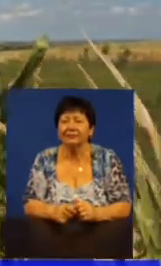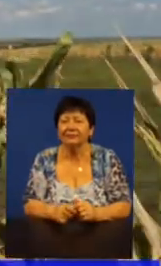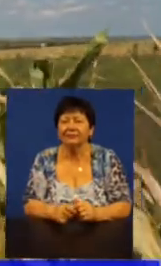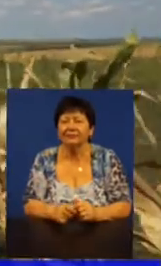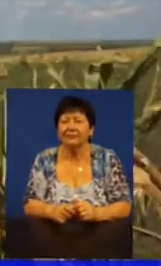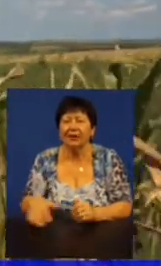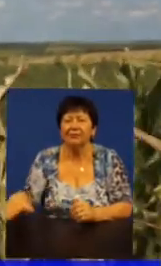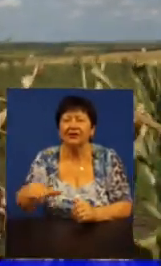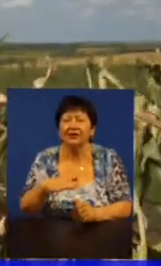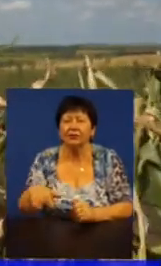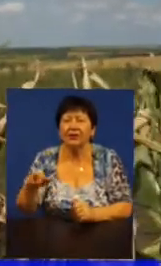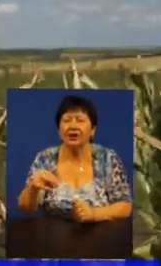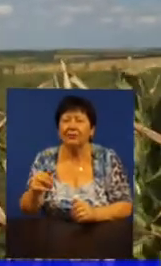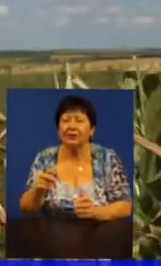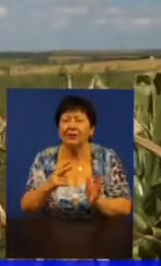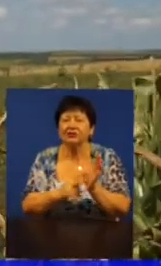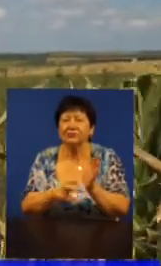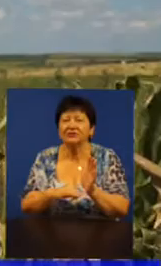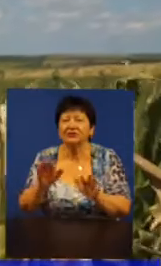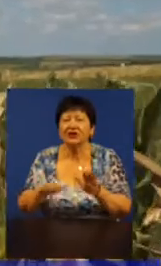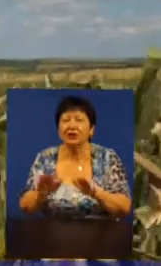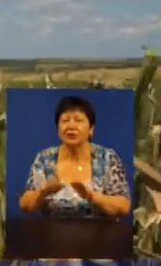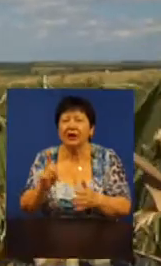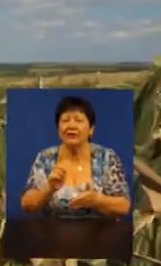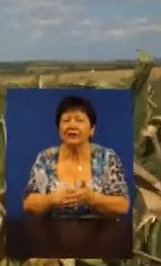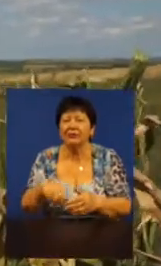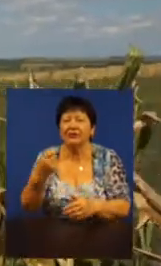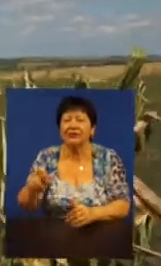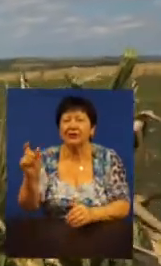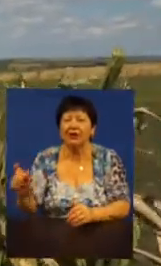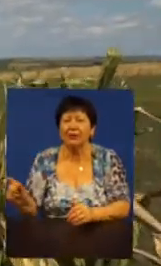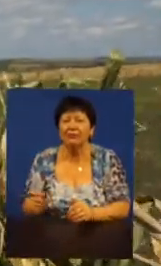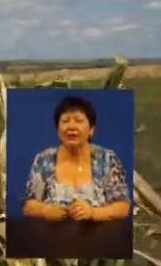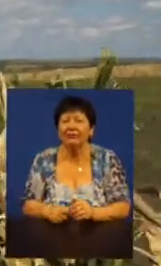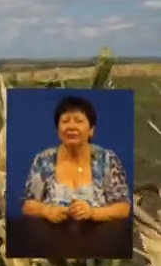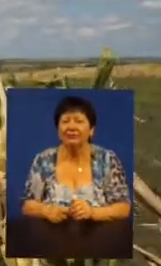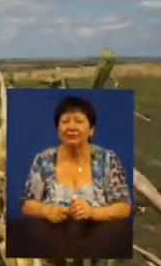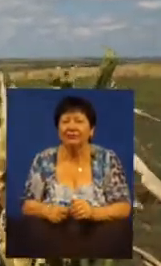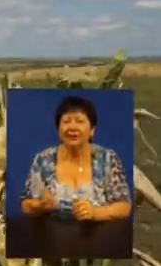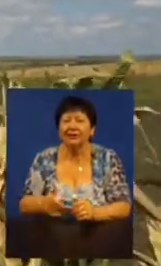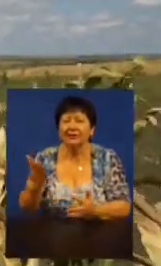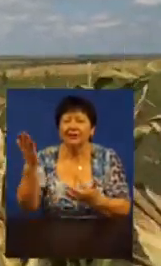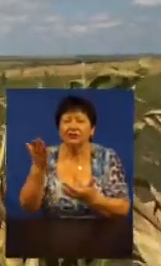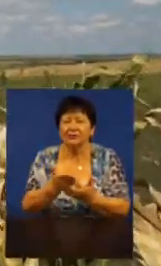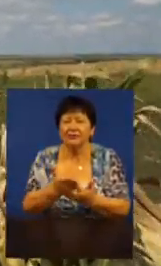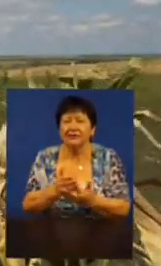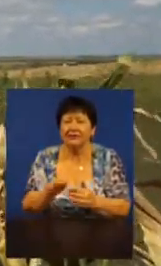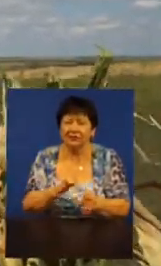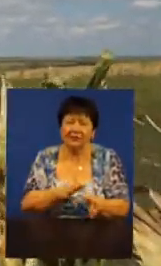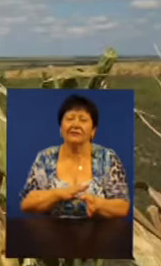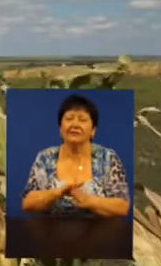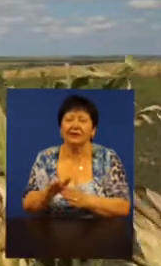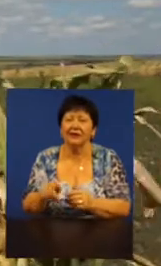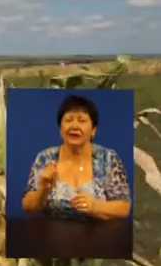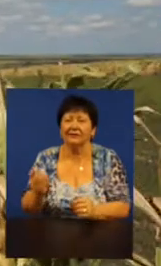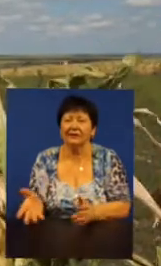la teritoriul Ialpujelului 700 de kilograme trebuie să le dăm, dar cred că în jumătate să ne achităm